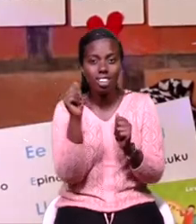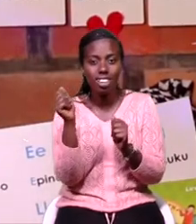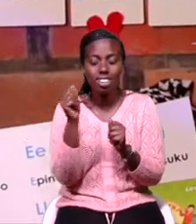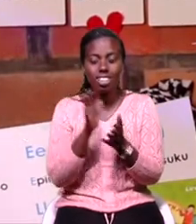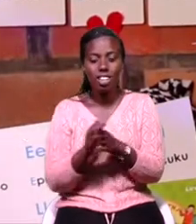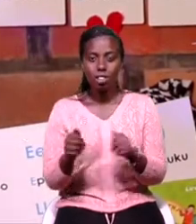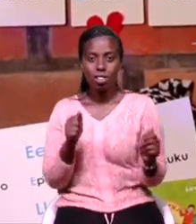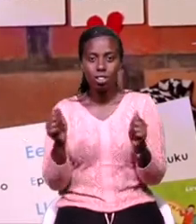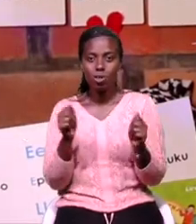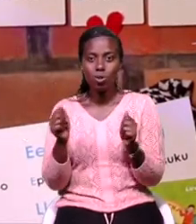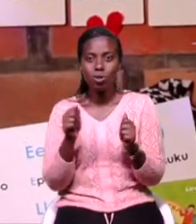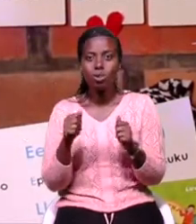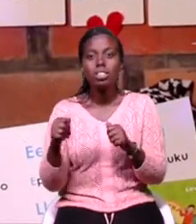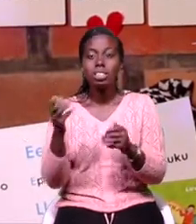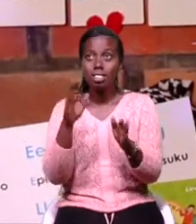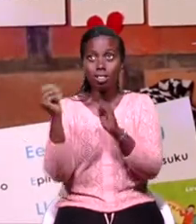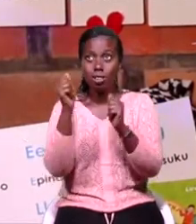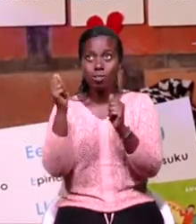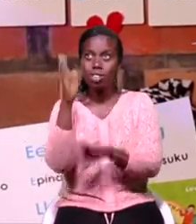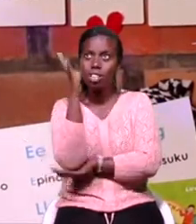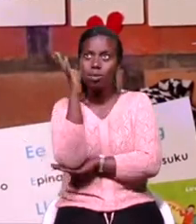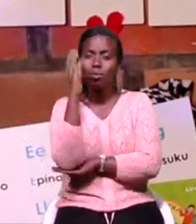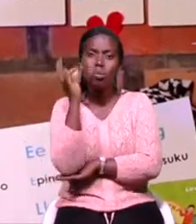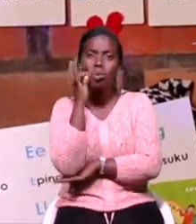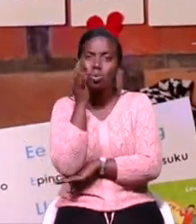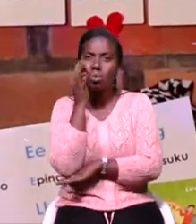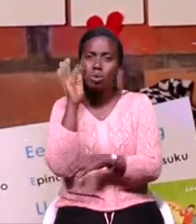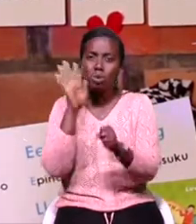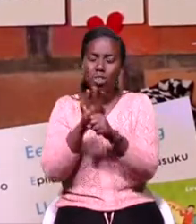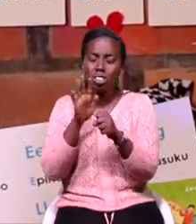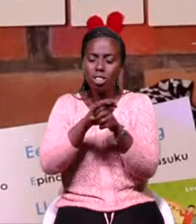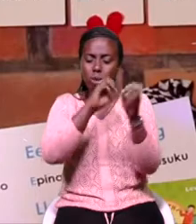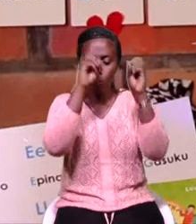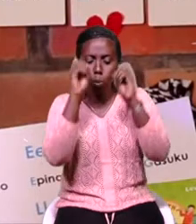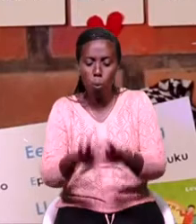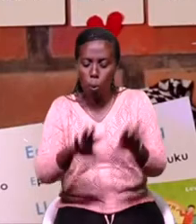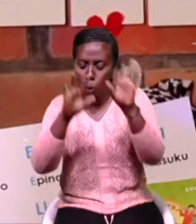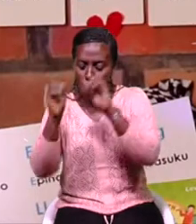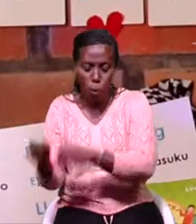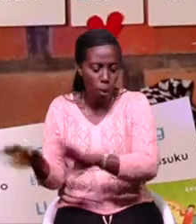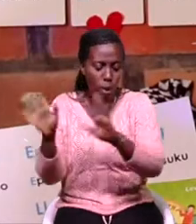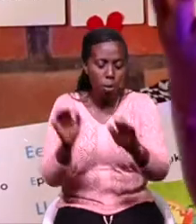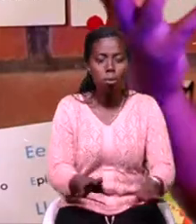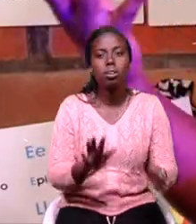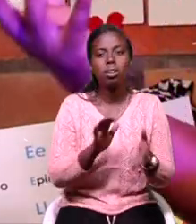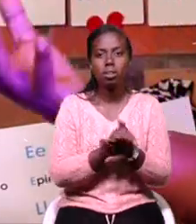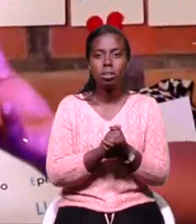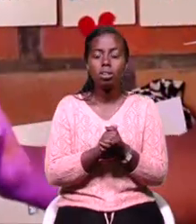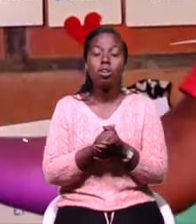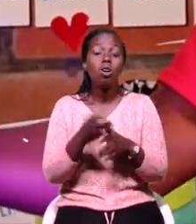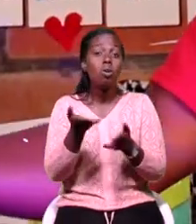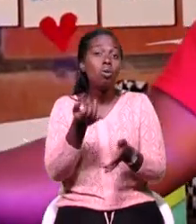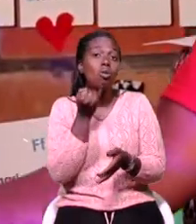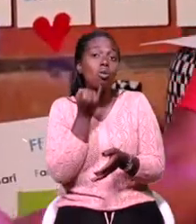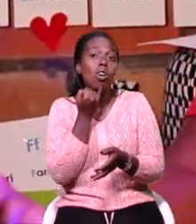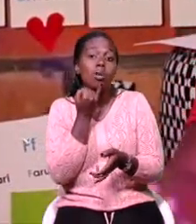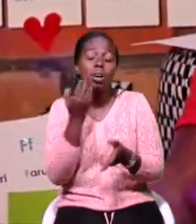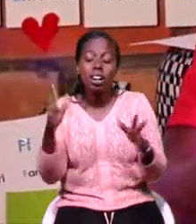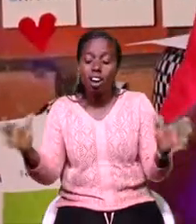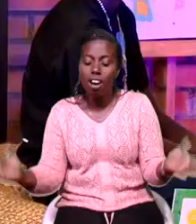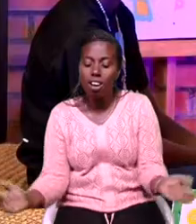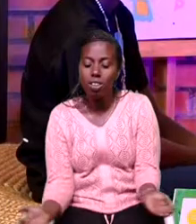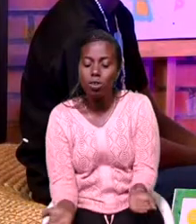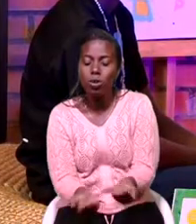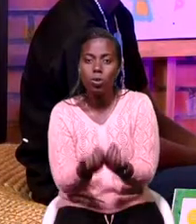kirizunguza, imbuto nyinshi cyane ziramanuka zitura hasi. Nuko wa mwana ayora za